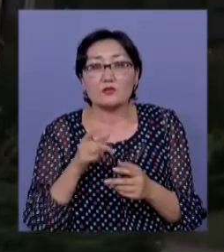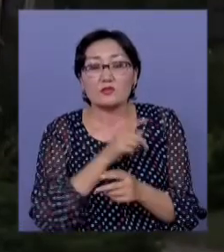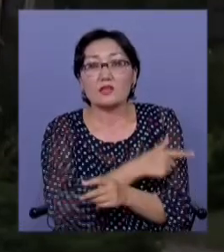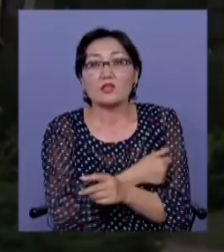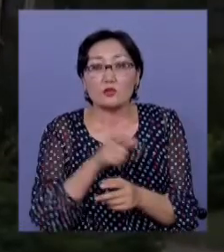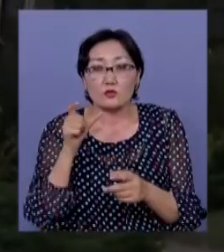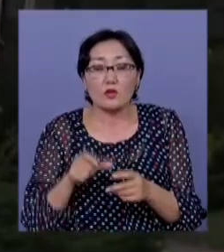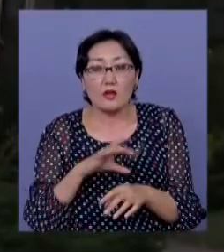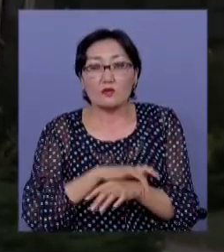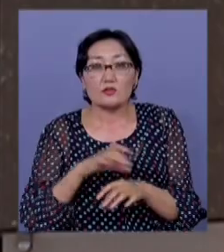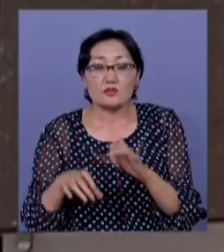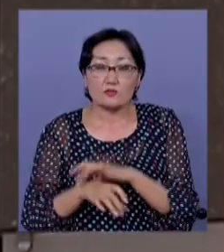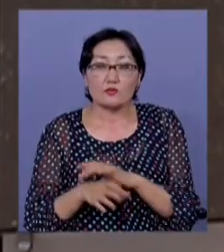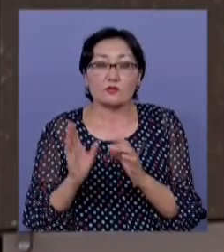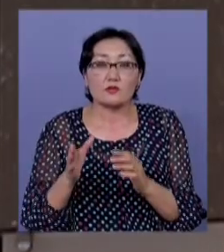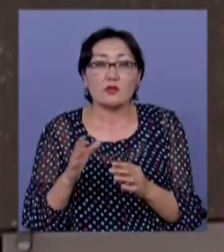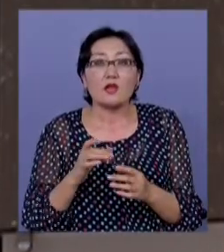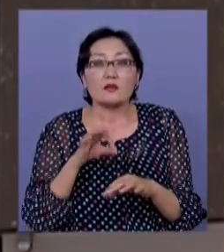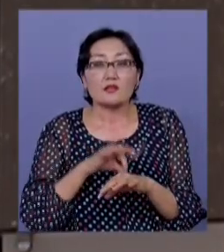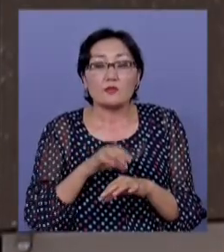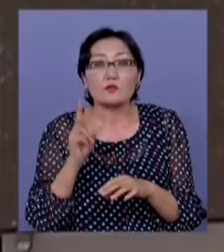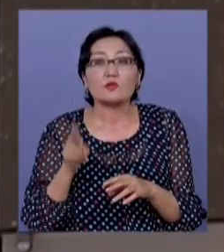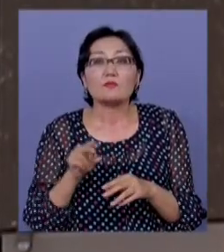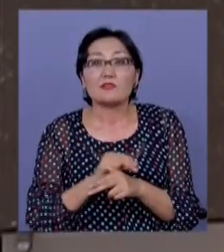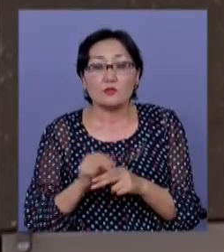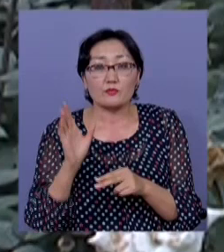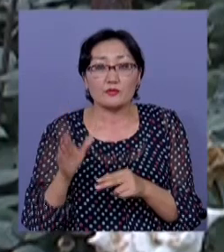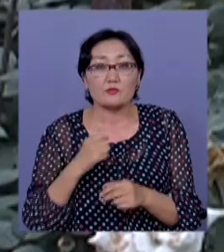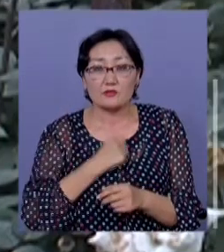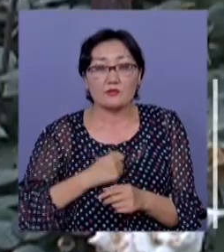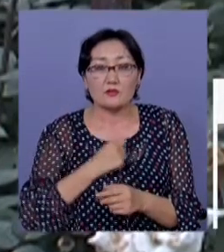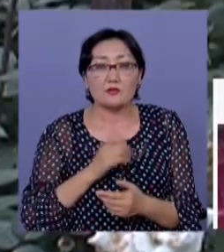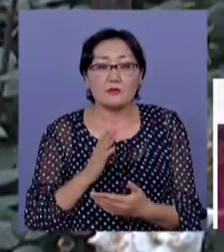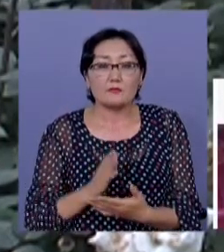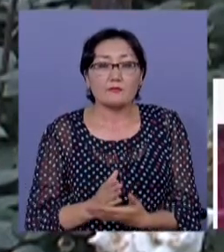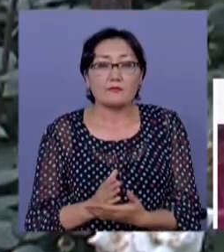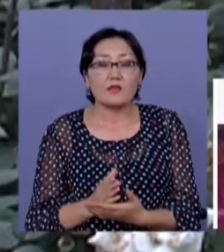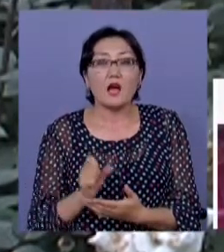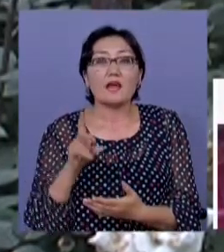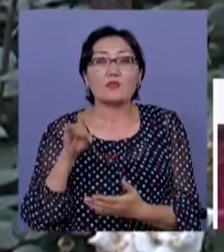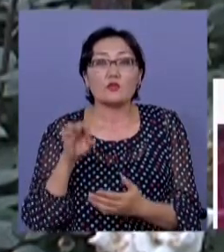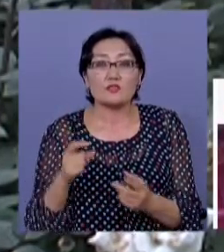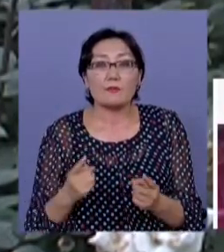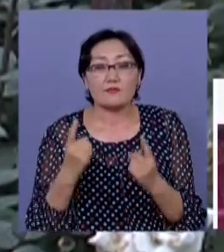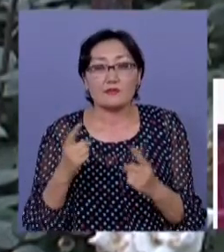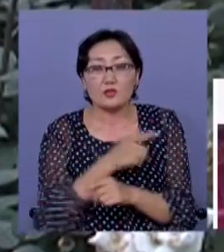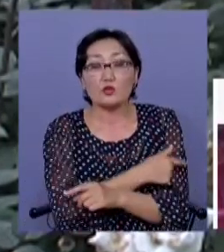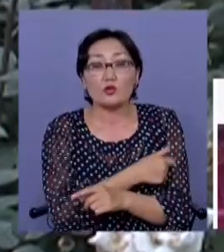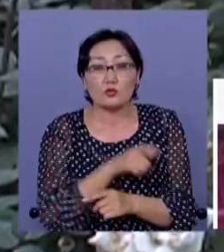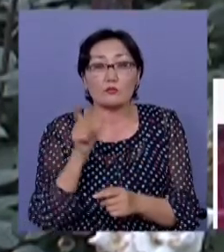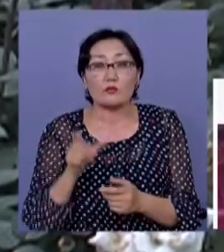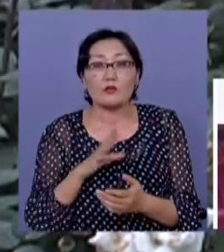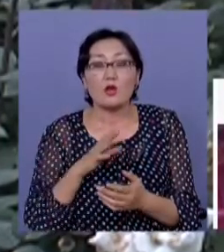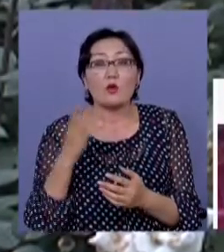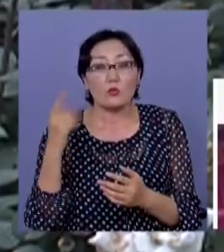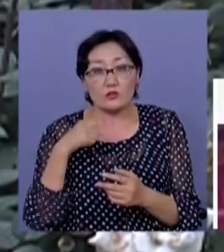дәрігерлердің қолына кісен салатын болсақ, науқастарды кім емдейді деп ашынды. Великий доктор такой. Амусов деген білікті кардиолог дәрігер болғаны. Соның